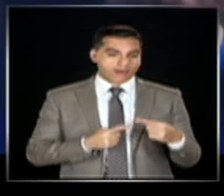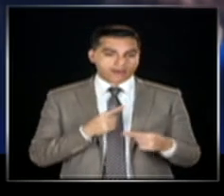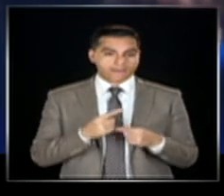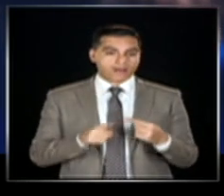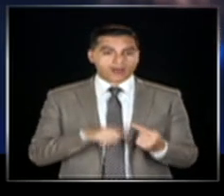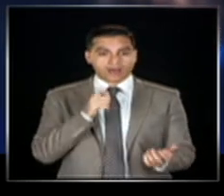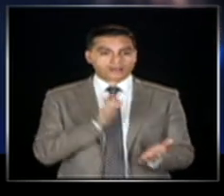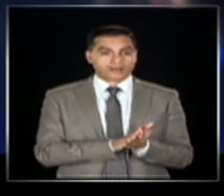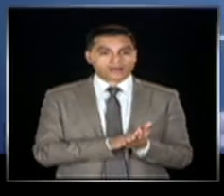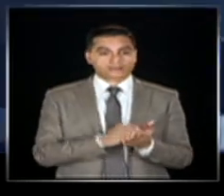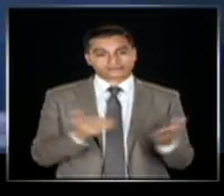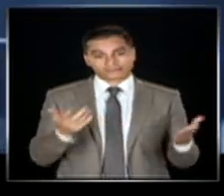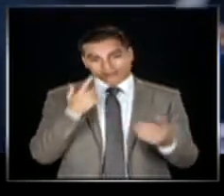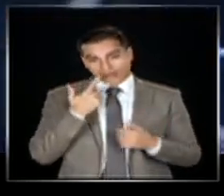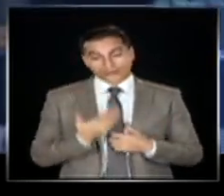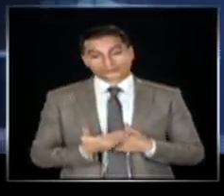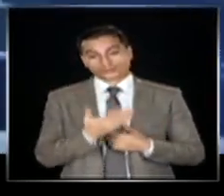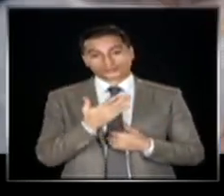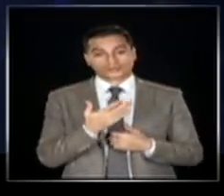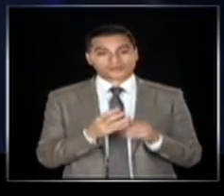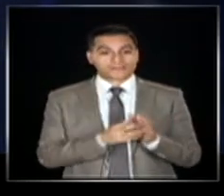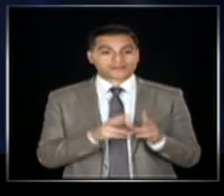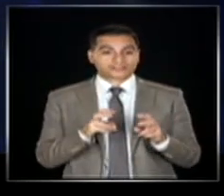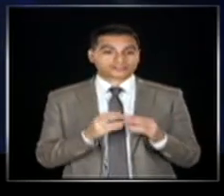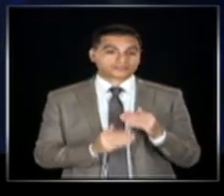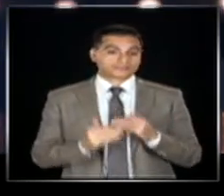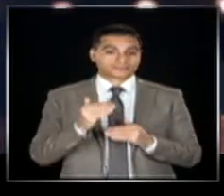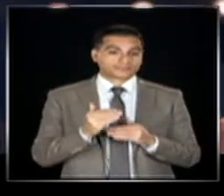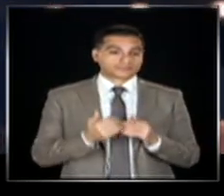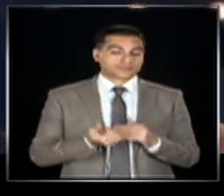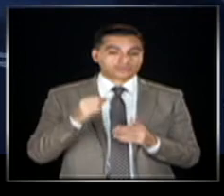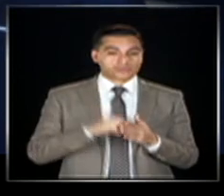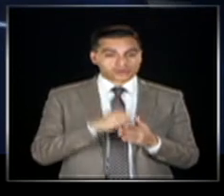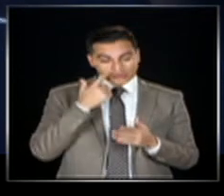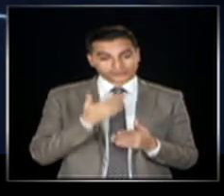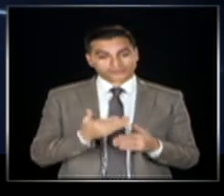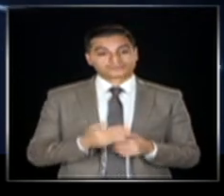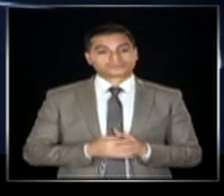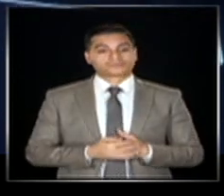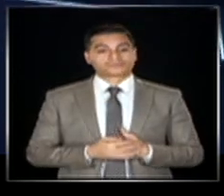عجله الحظ هتفضل مفاجاه وهترجع جامعه الزقازيق 3 نقاط بعد ماتش النهارده.